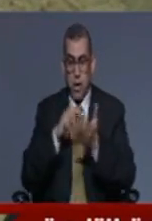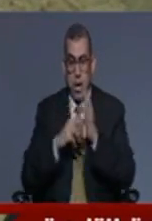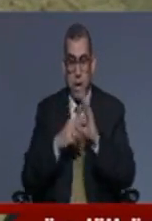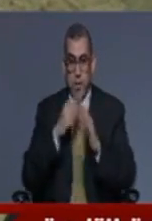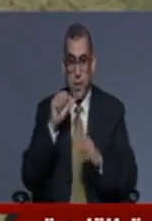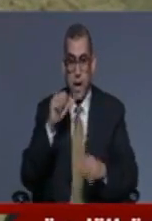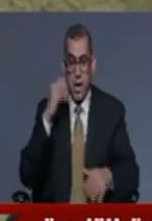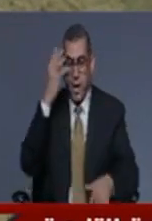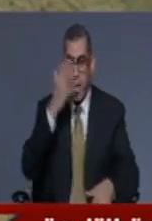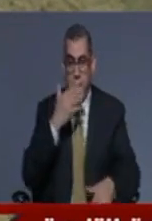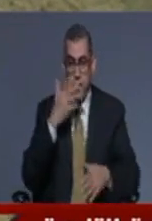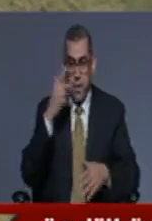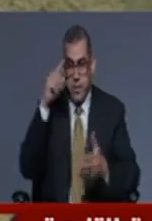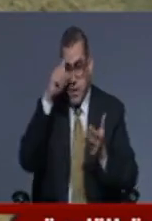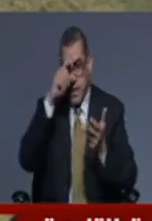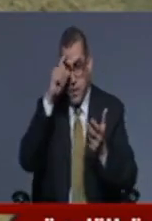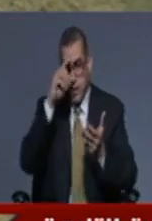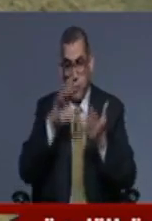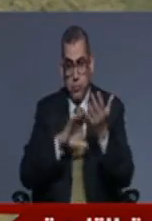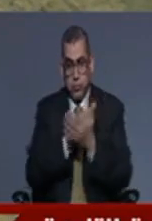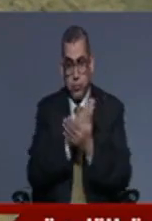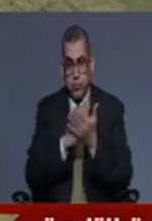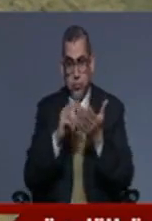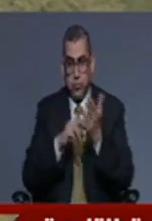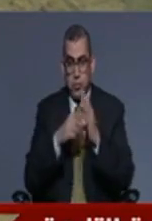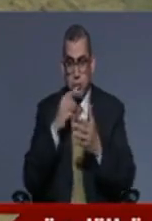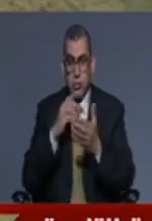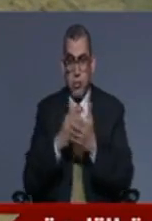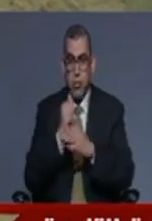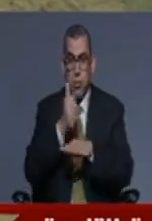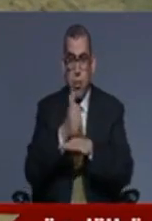من العوائق الهيكلية والمؤسسية